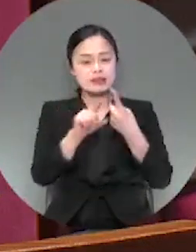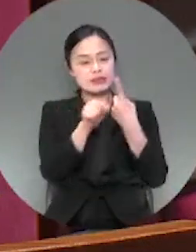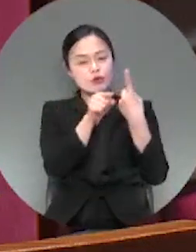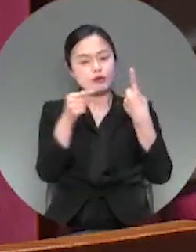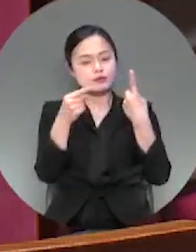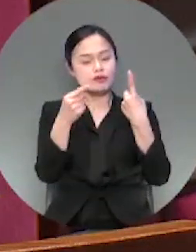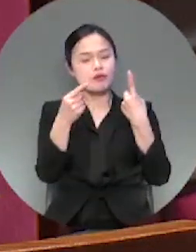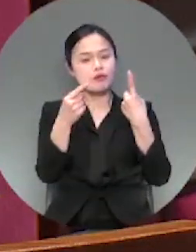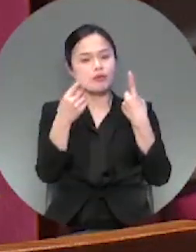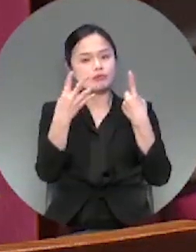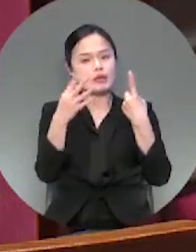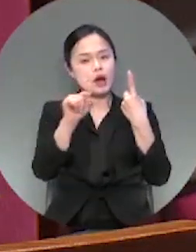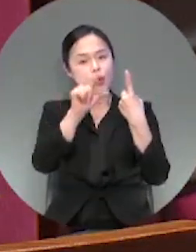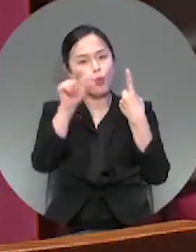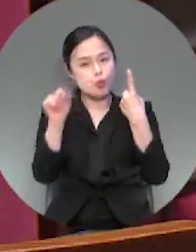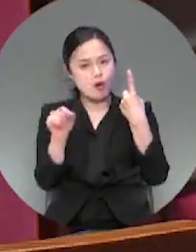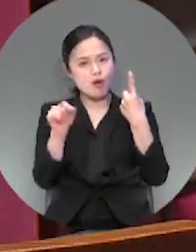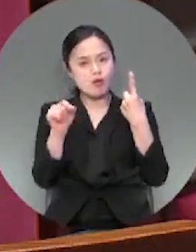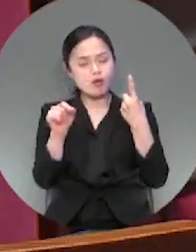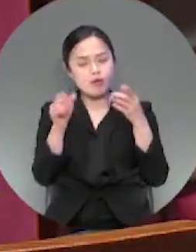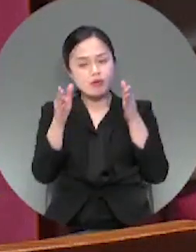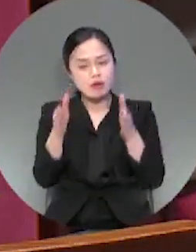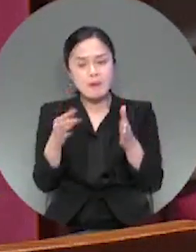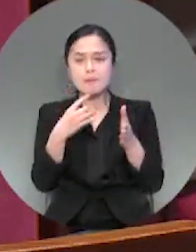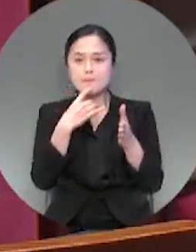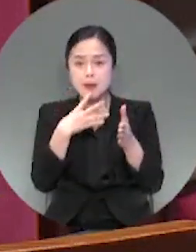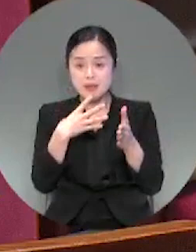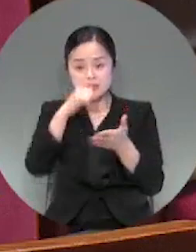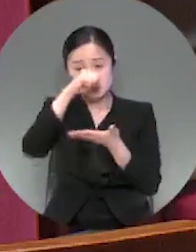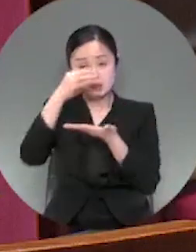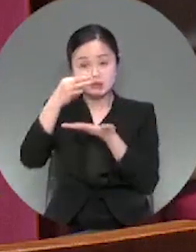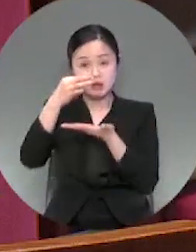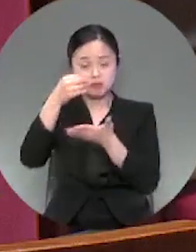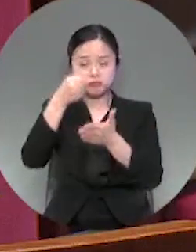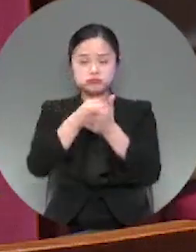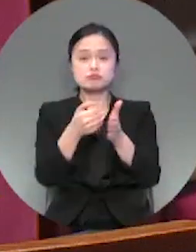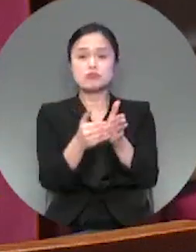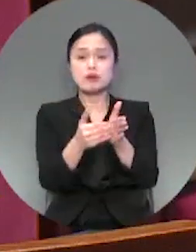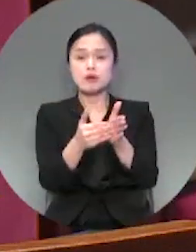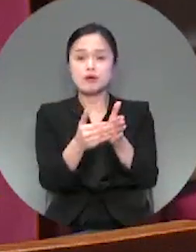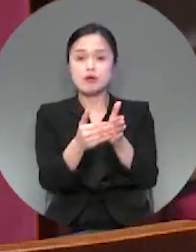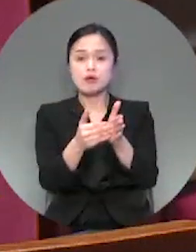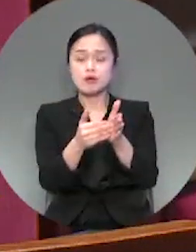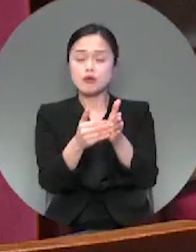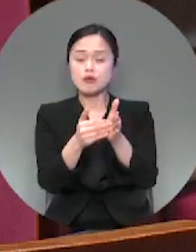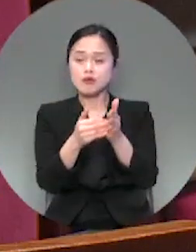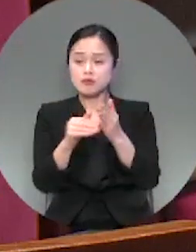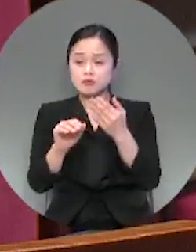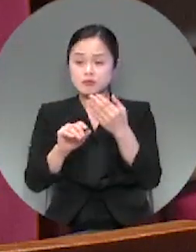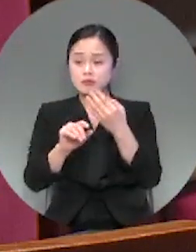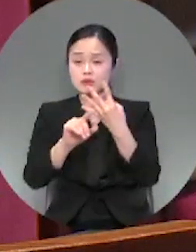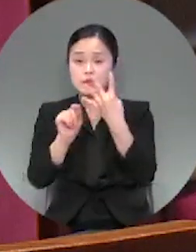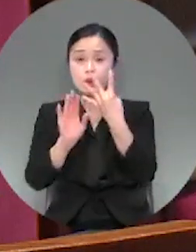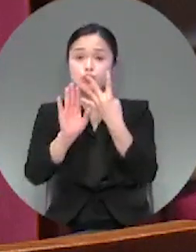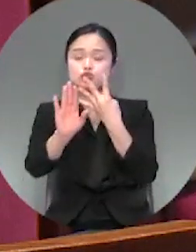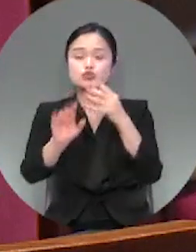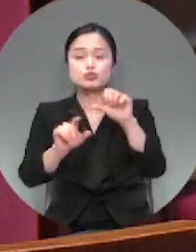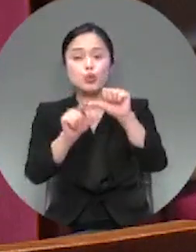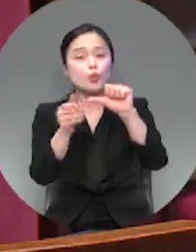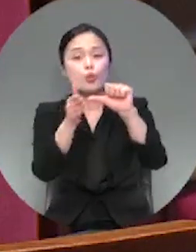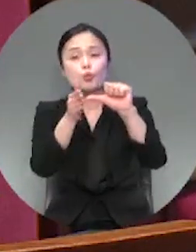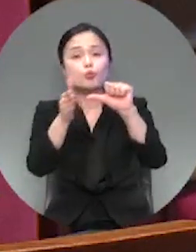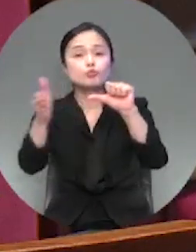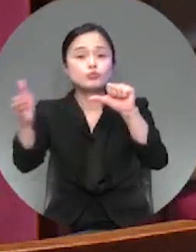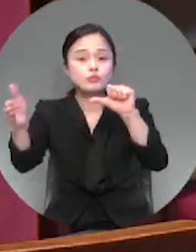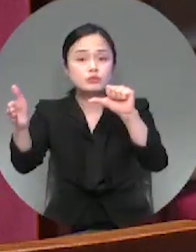넘길 것 같은데 그렇다면 최소한 2분기까지는 이게 확대해서 지원이 될